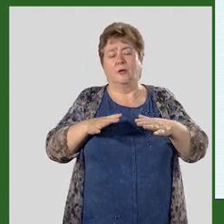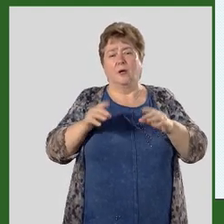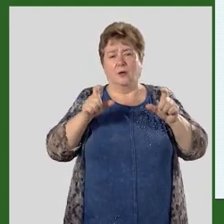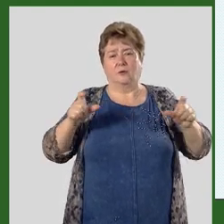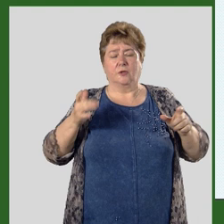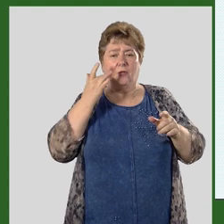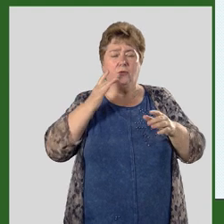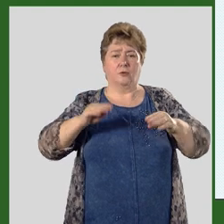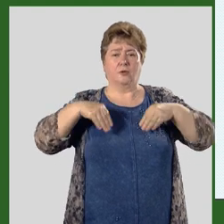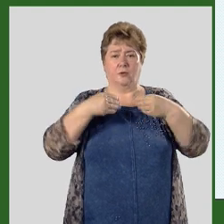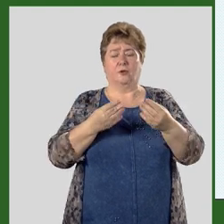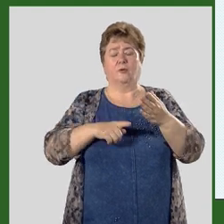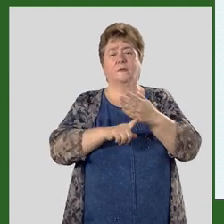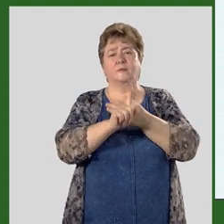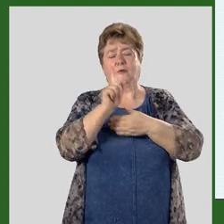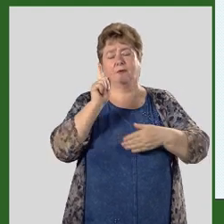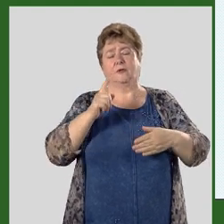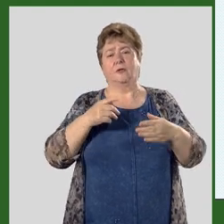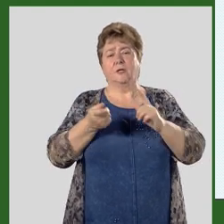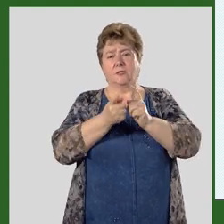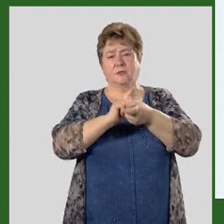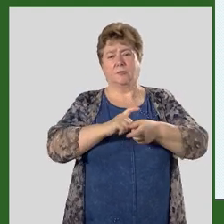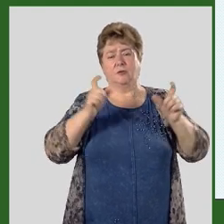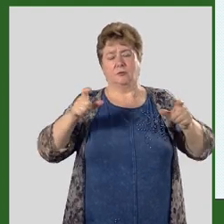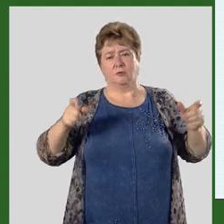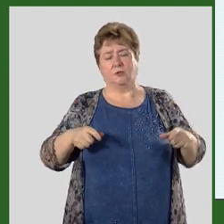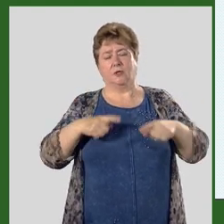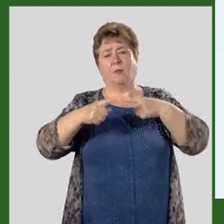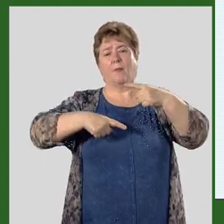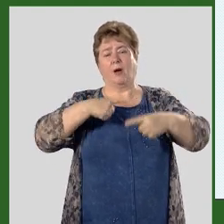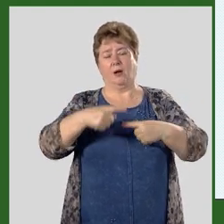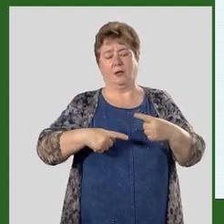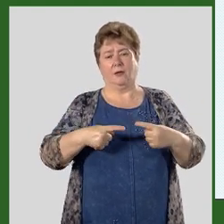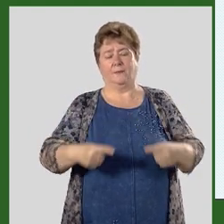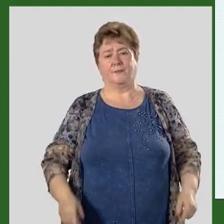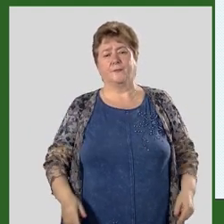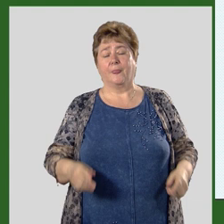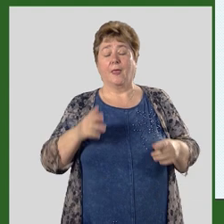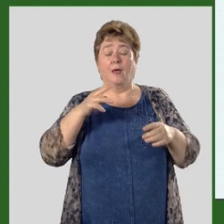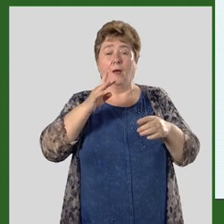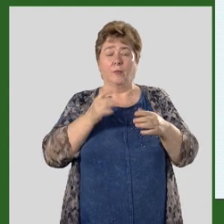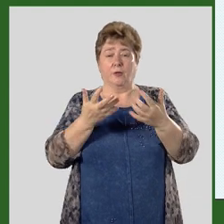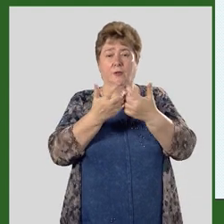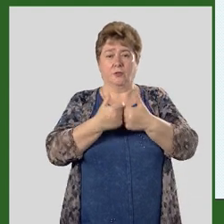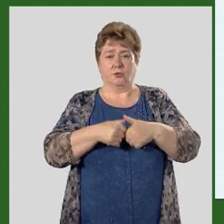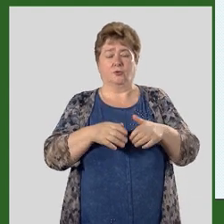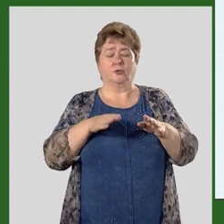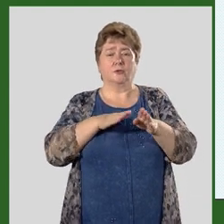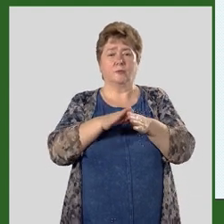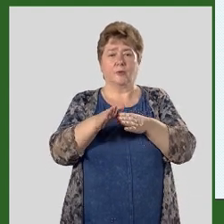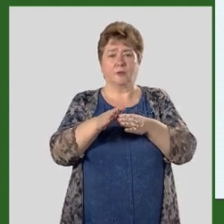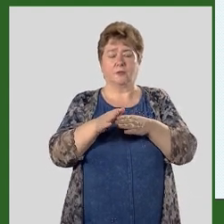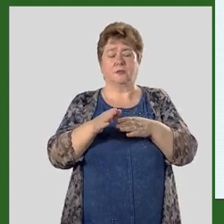которые обеспечивают возобновление и смену людских поколений. При расчете